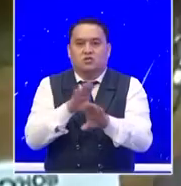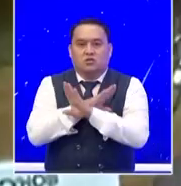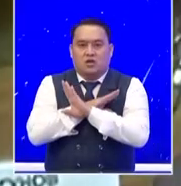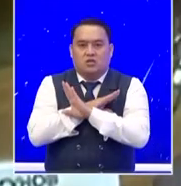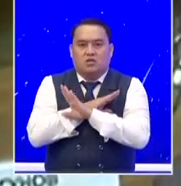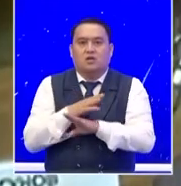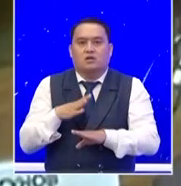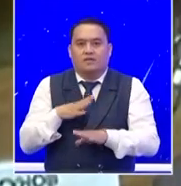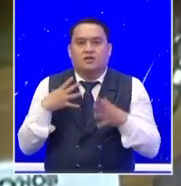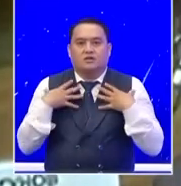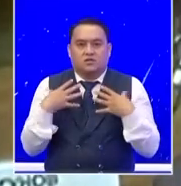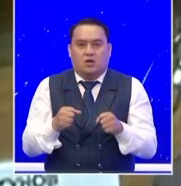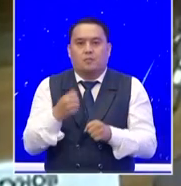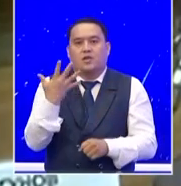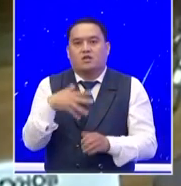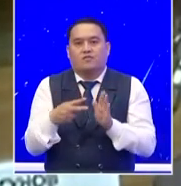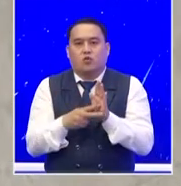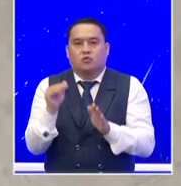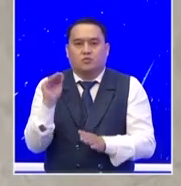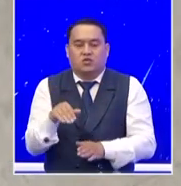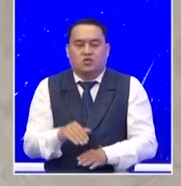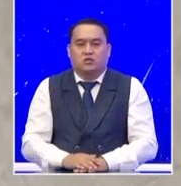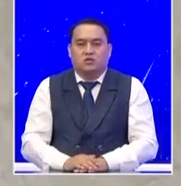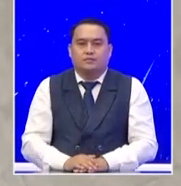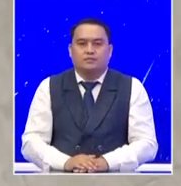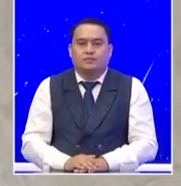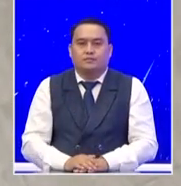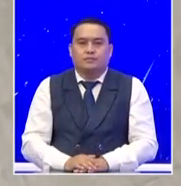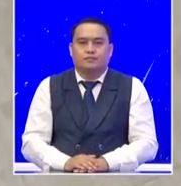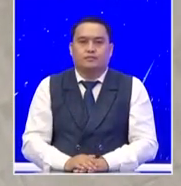2418 скончались, выздоровели более 58 тысяч пациентов.